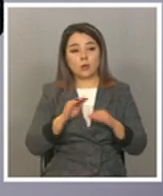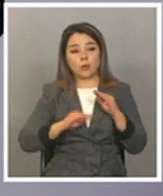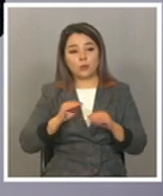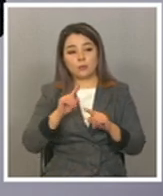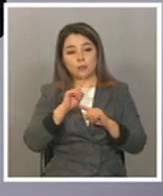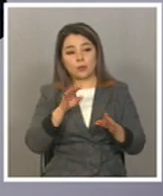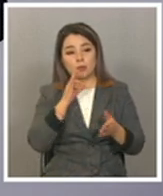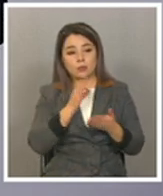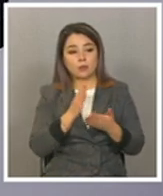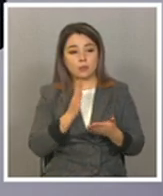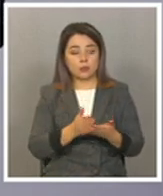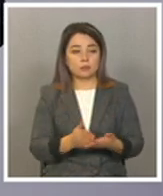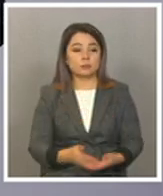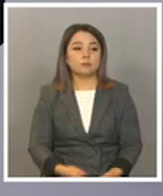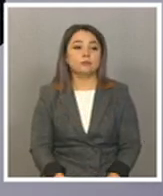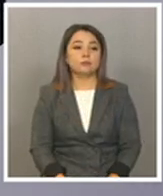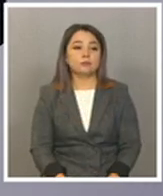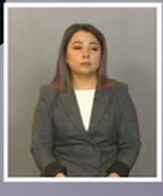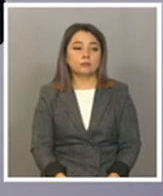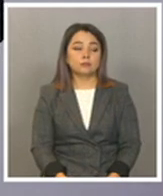құралмайды.